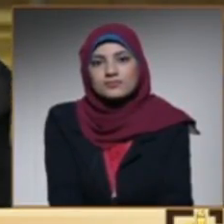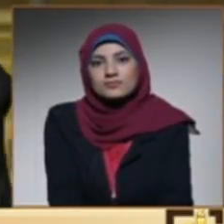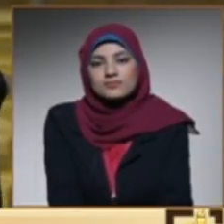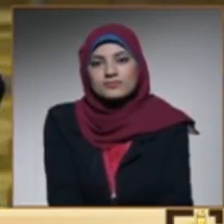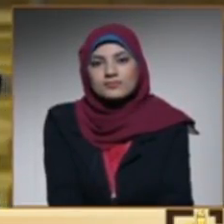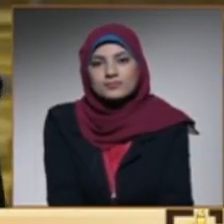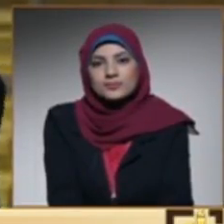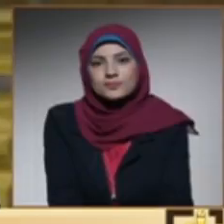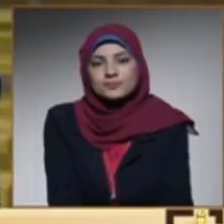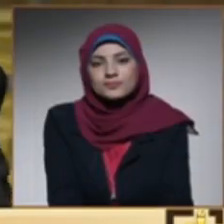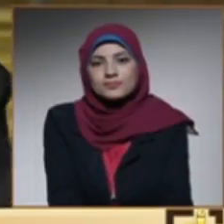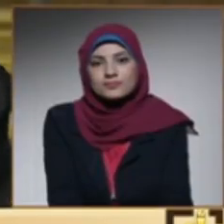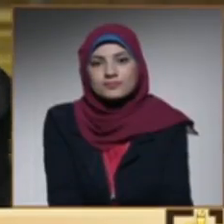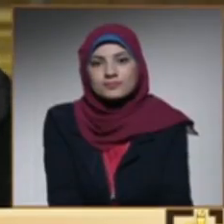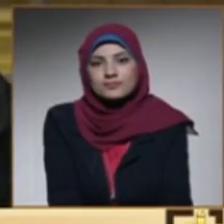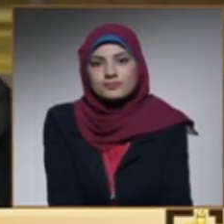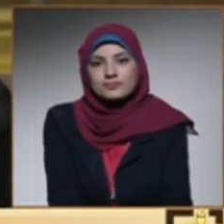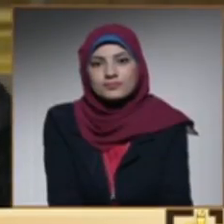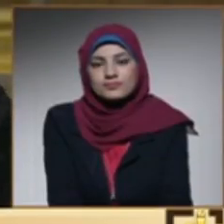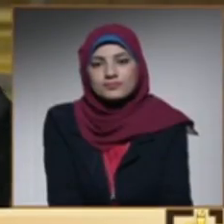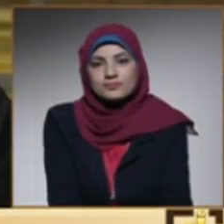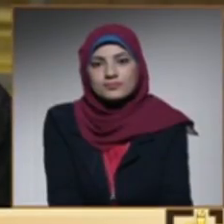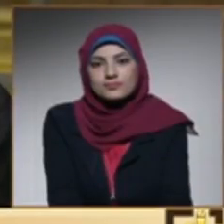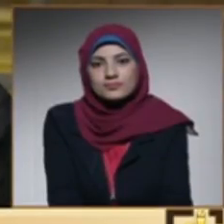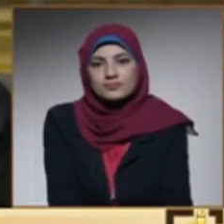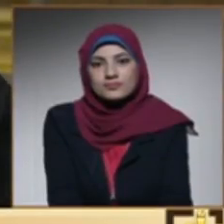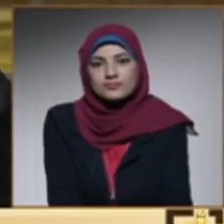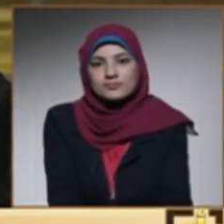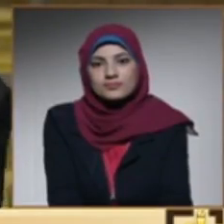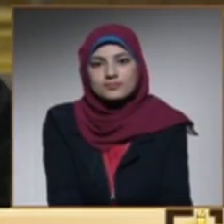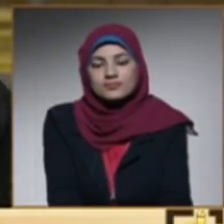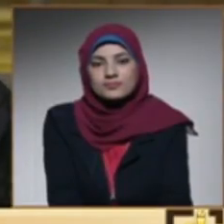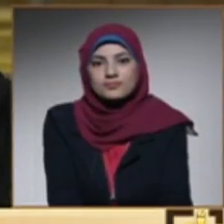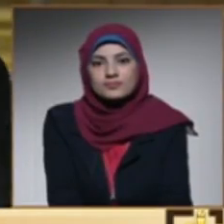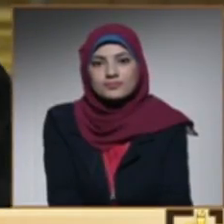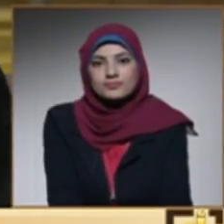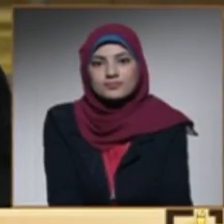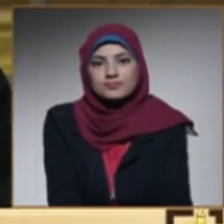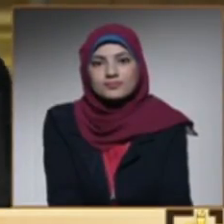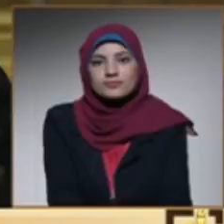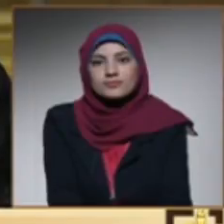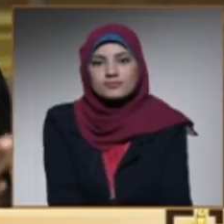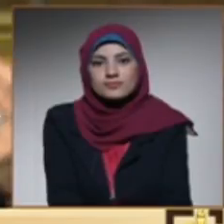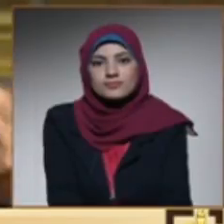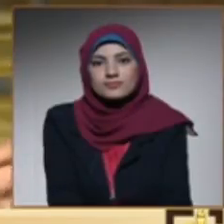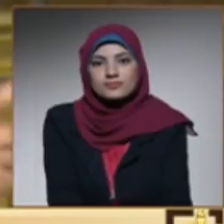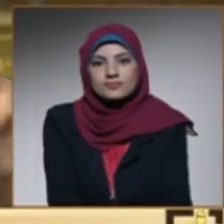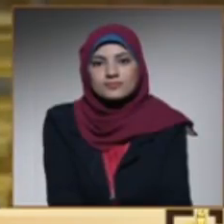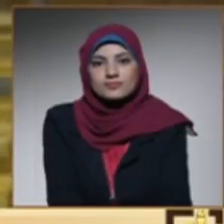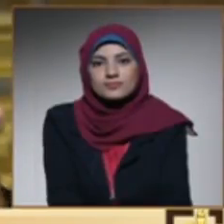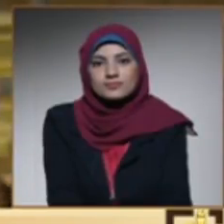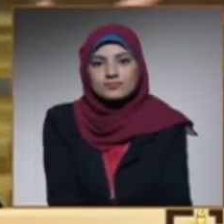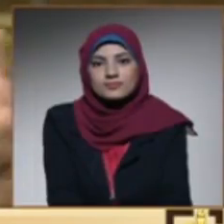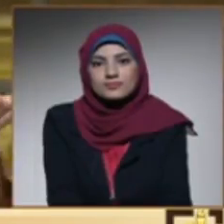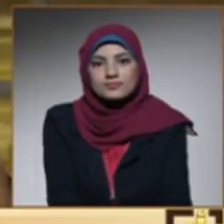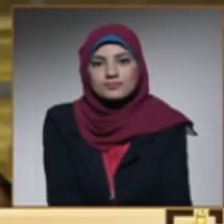حاجات كتيرة جدا كاملة إن هم دعم للصم، خدمات الدكتور والشرطة في